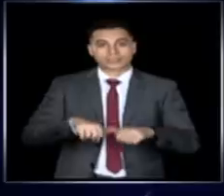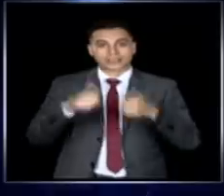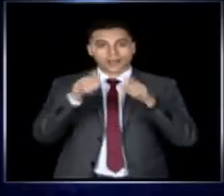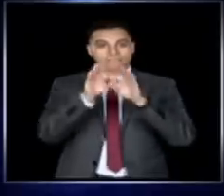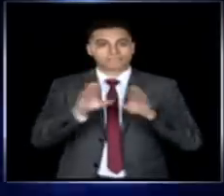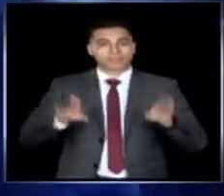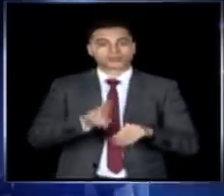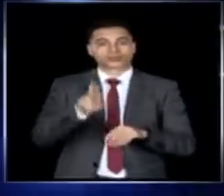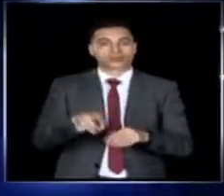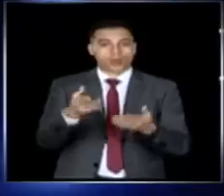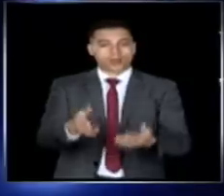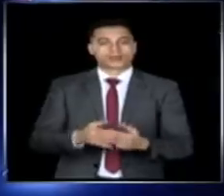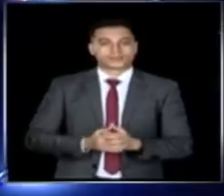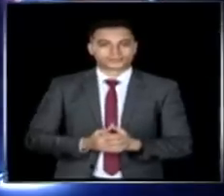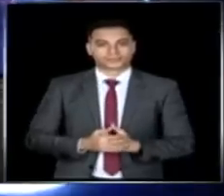هو: